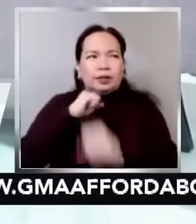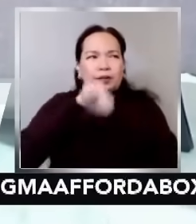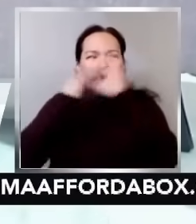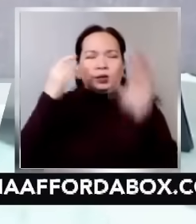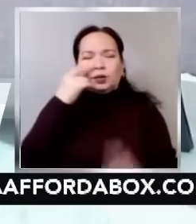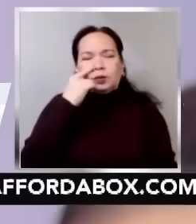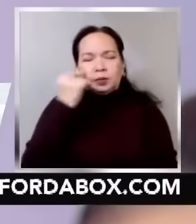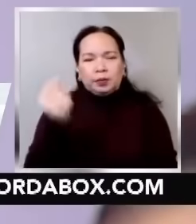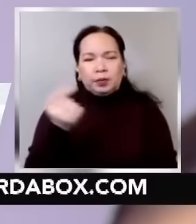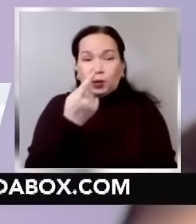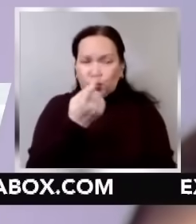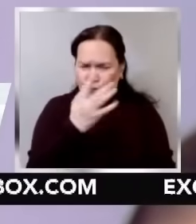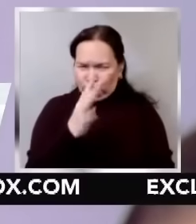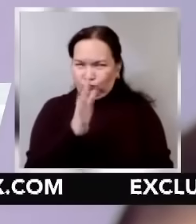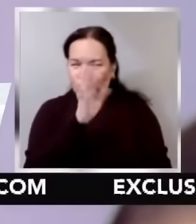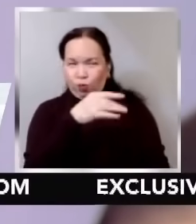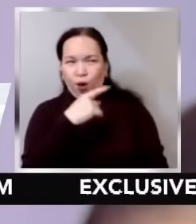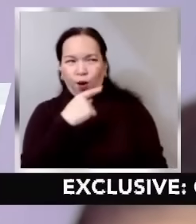sample. To